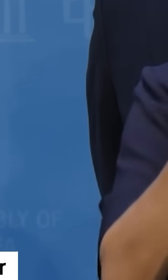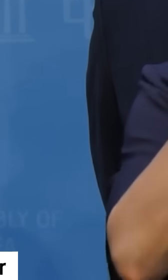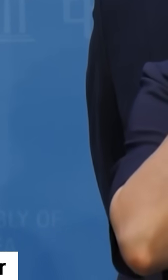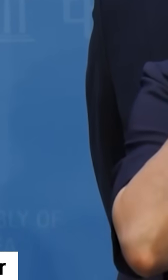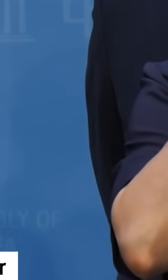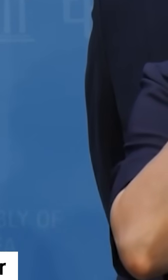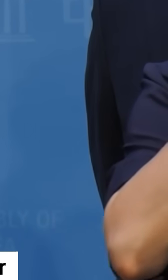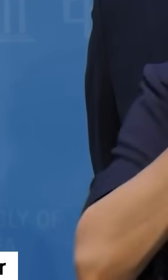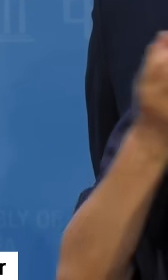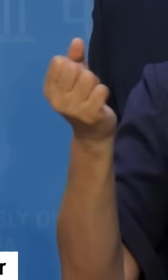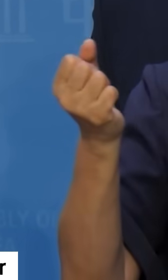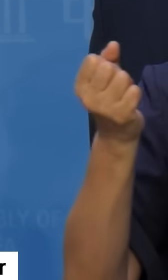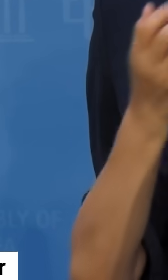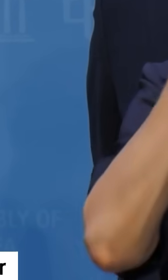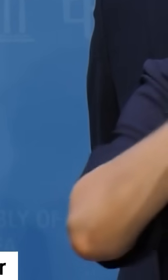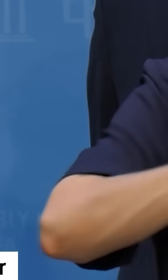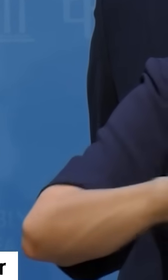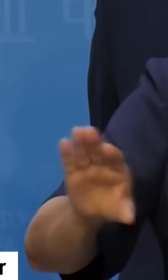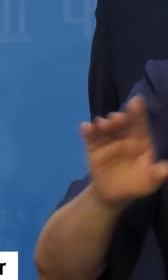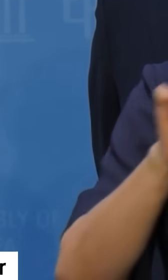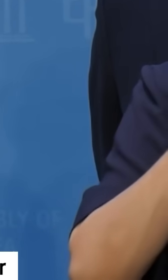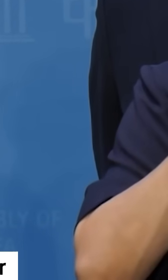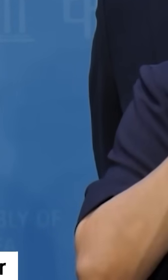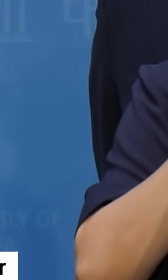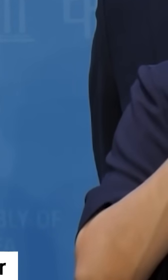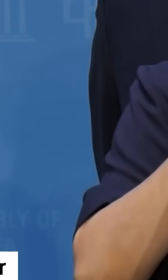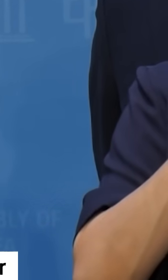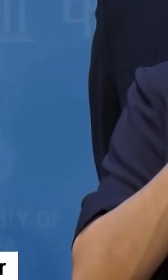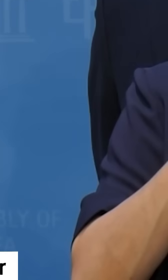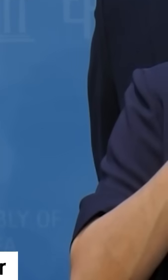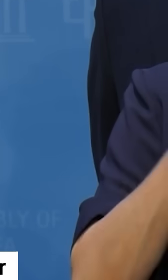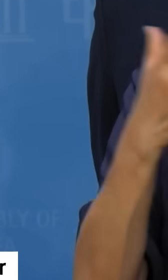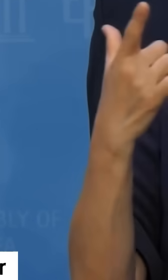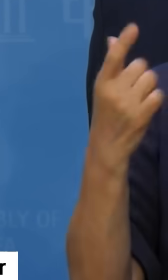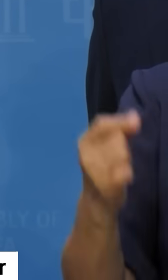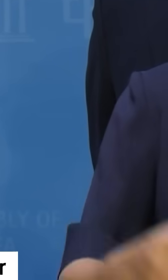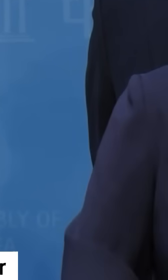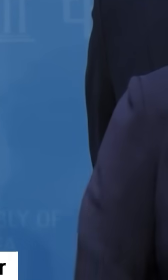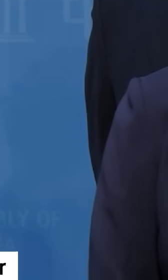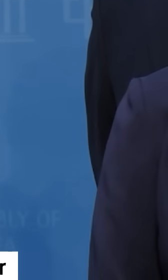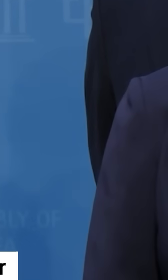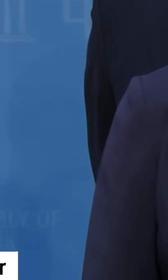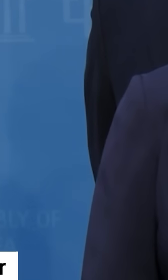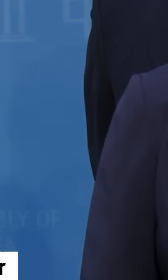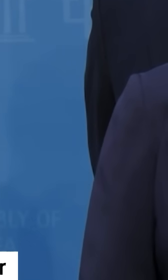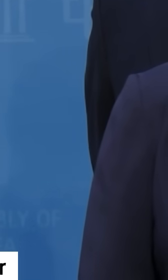호흡기를 떼어가 쓰레기통에 버린다는 처사나 다를 바 없습니다.